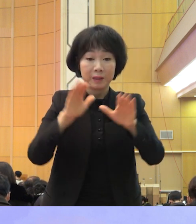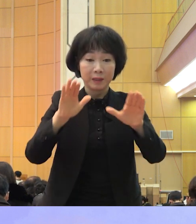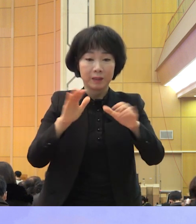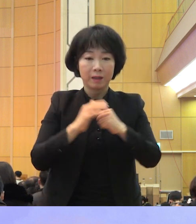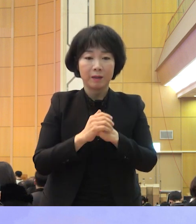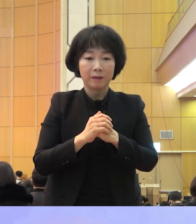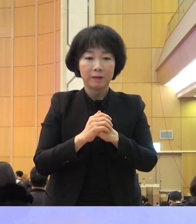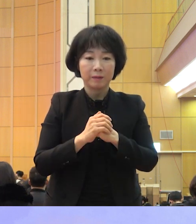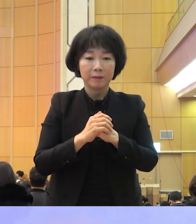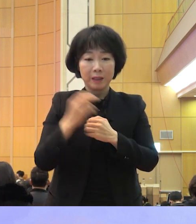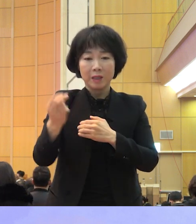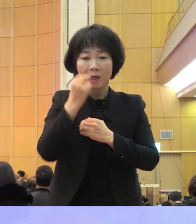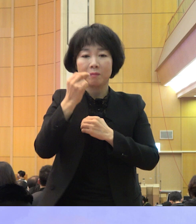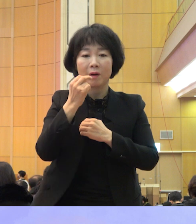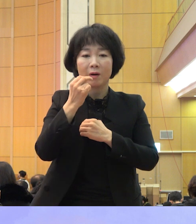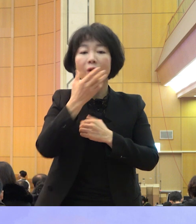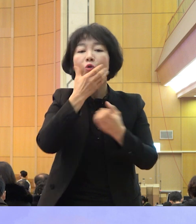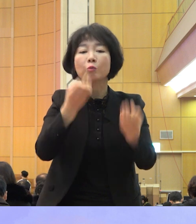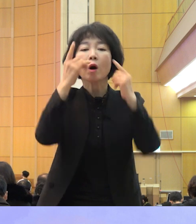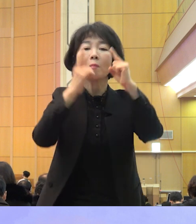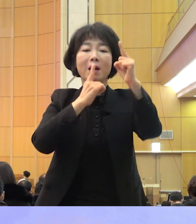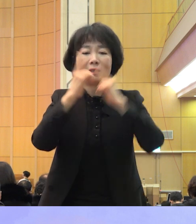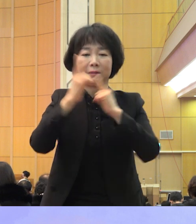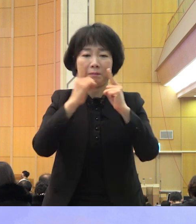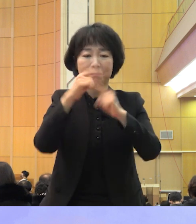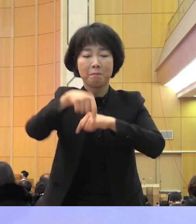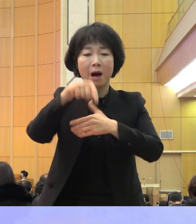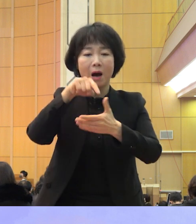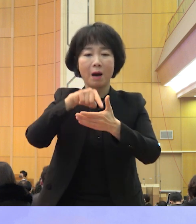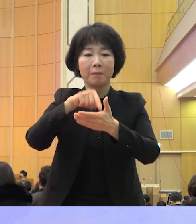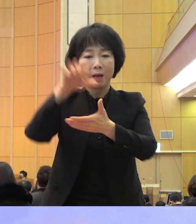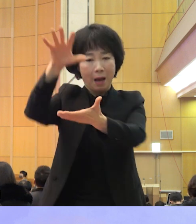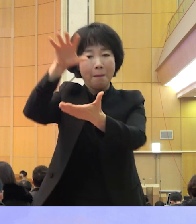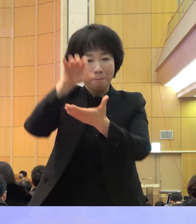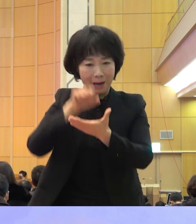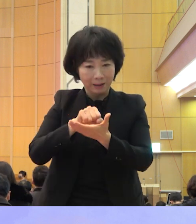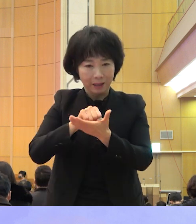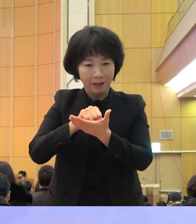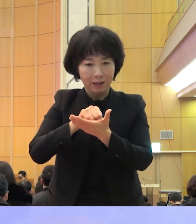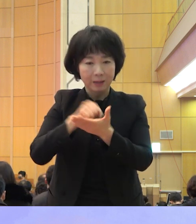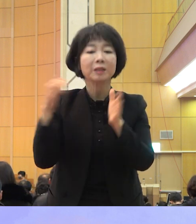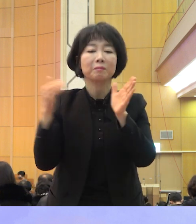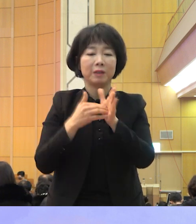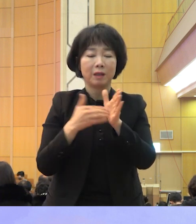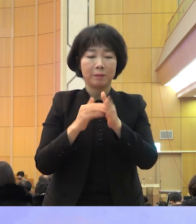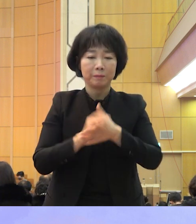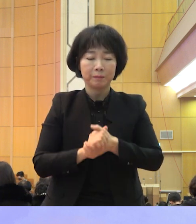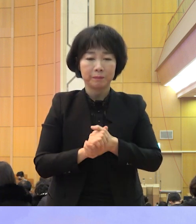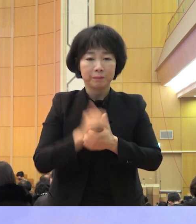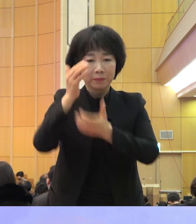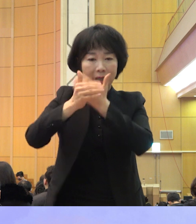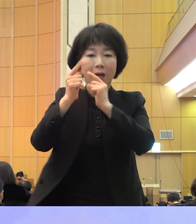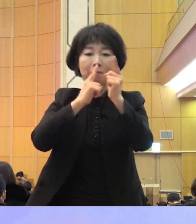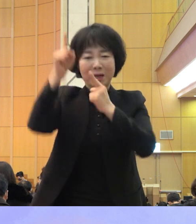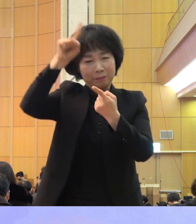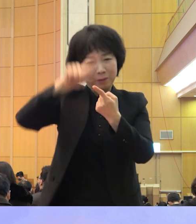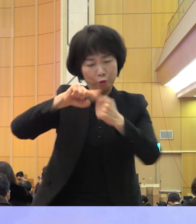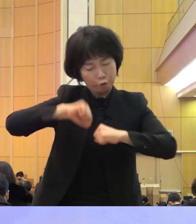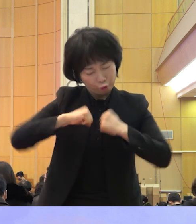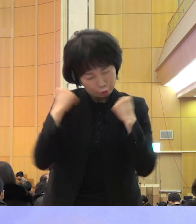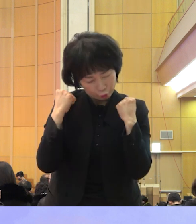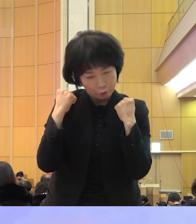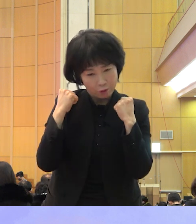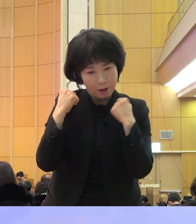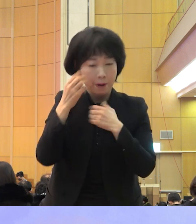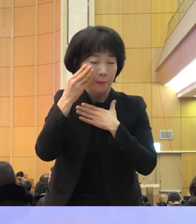이제 생명과 축복의 말씀을 마음에 받아 가지고 돌아갑니다. 하나님 말씀대로